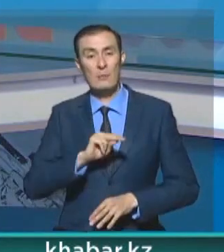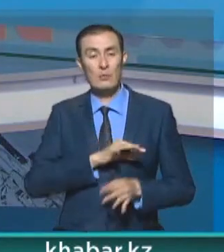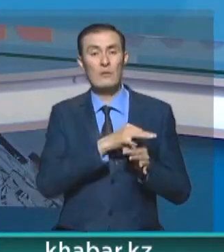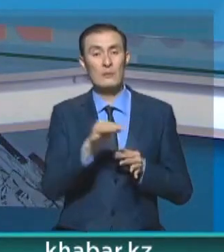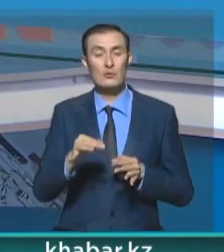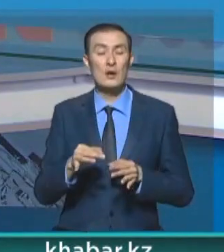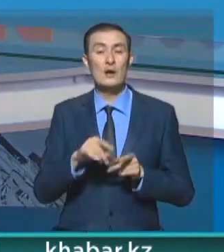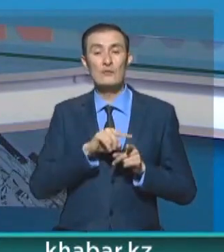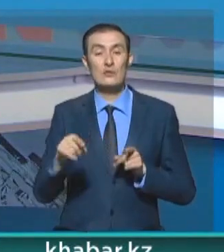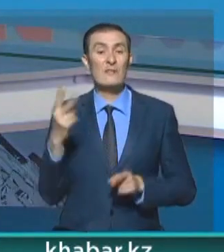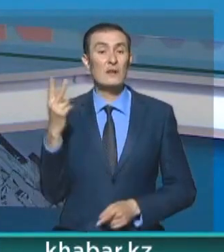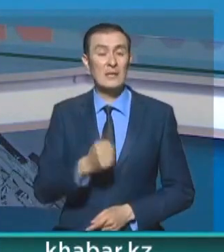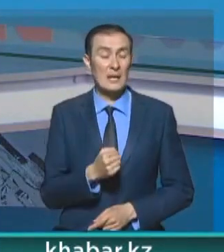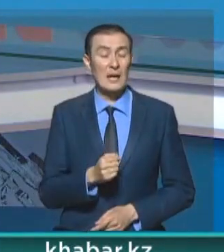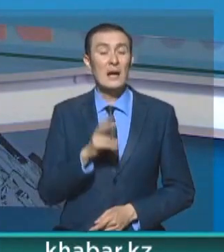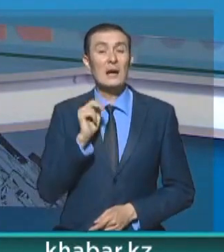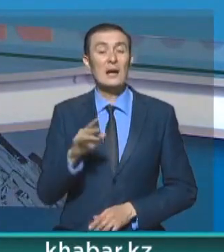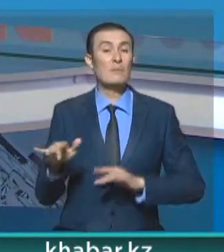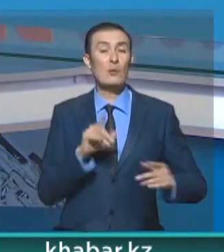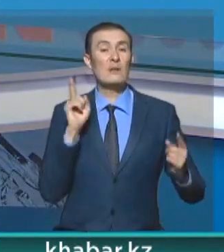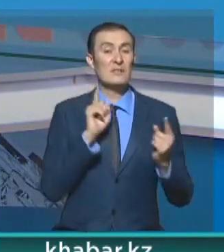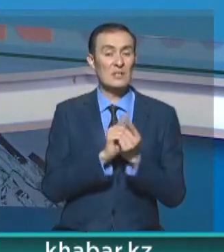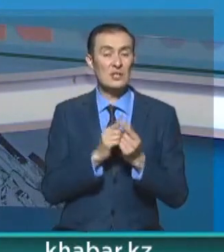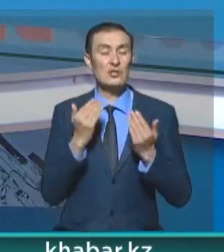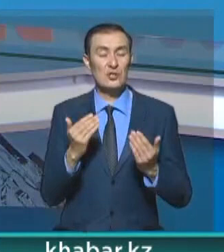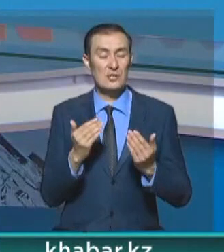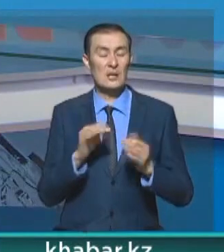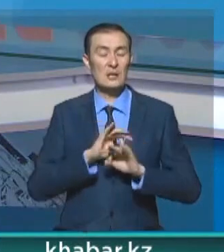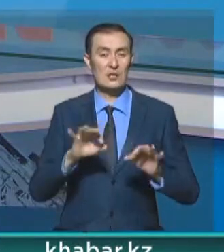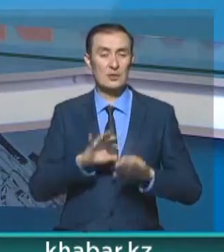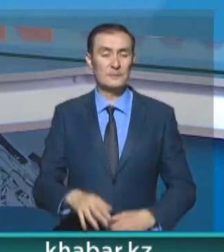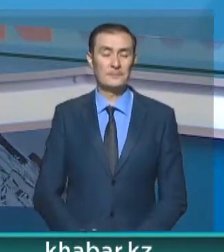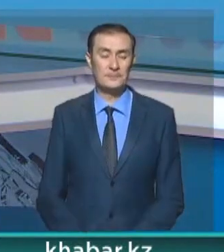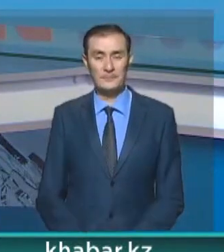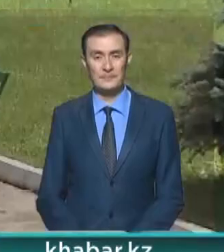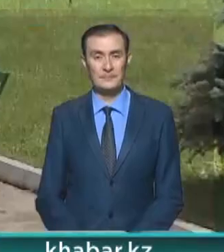регионах уже около 2 недель. Как проходят встречи, расскажет Григорий Беденко.